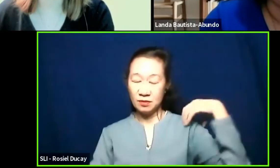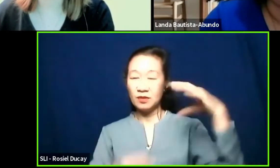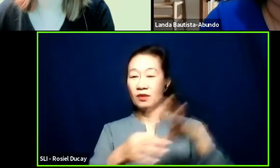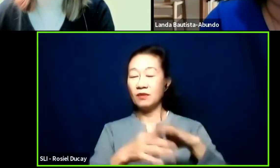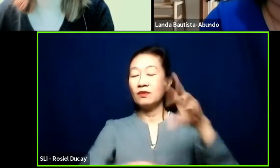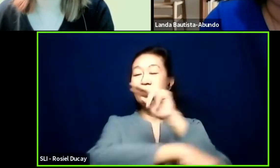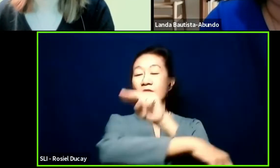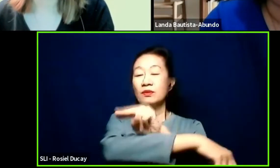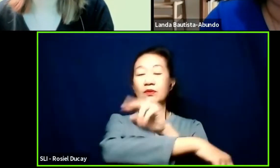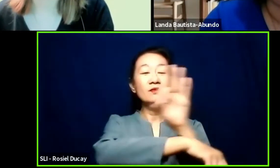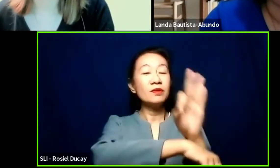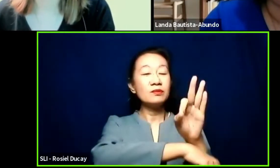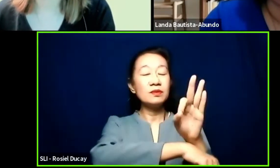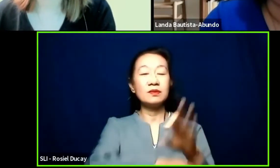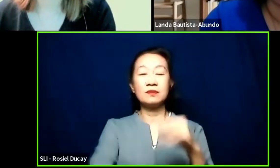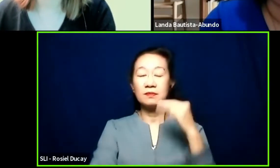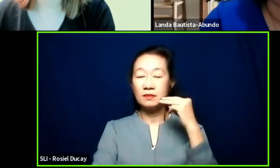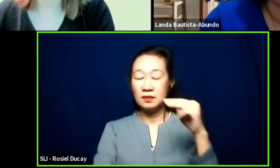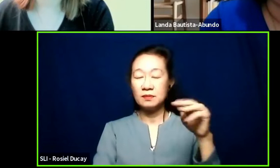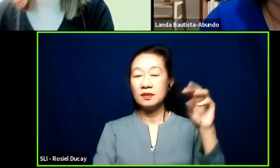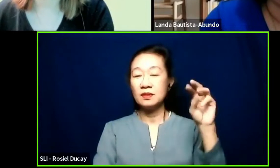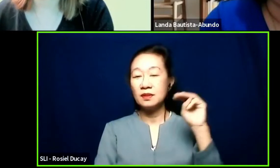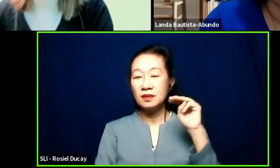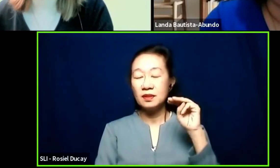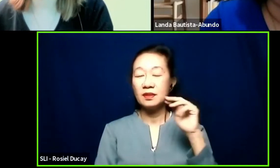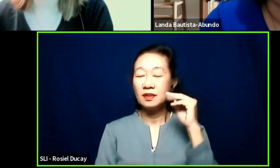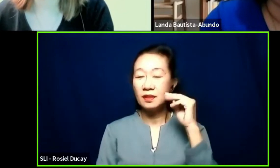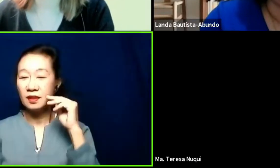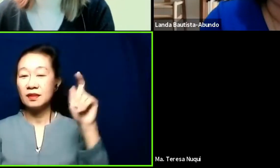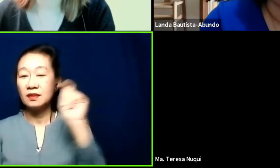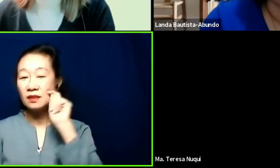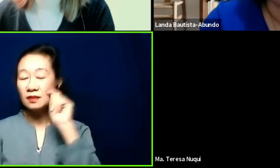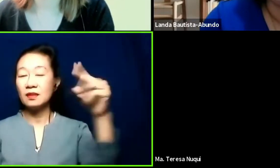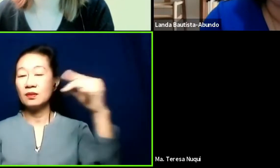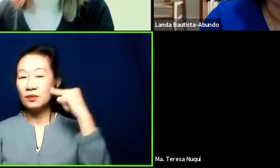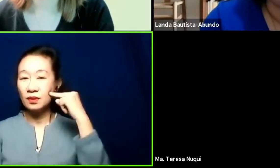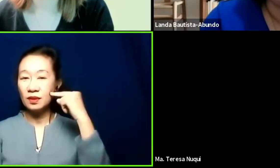Norville Foundation, Miss Maria Teresa Nuki. Miss Tere.